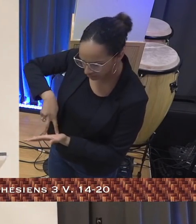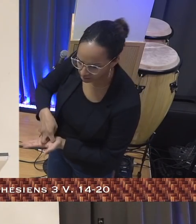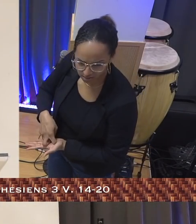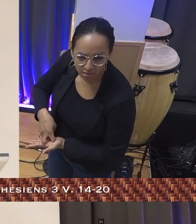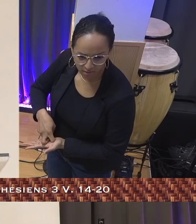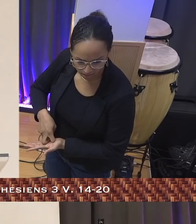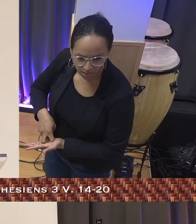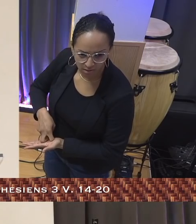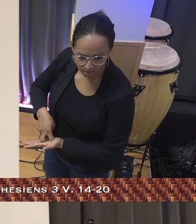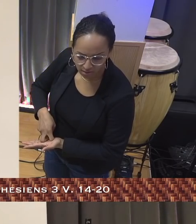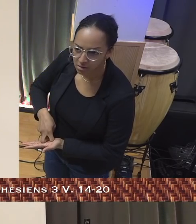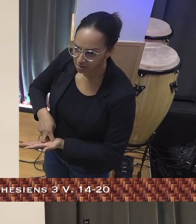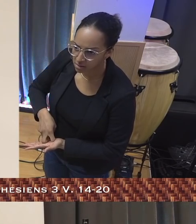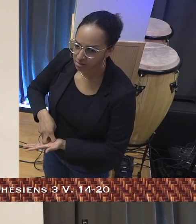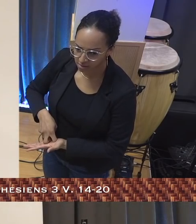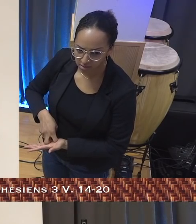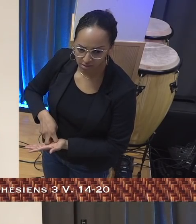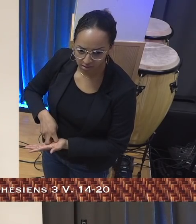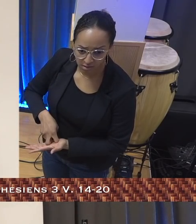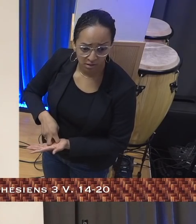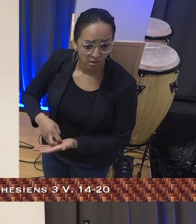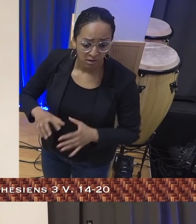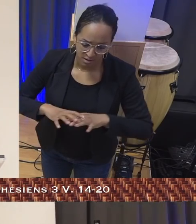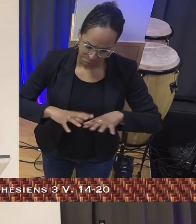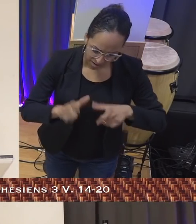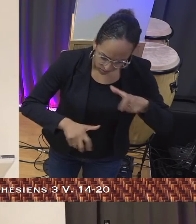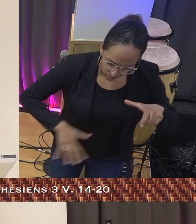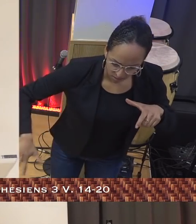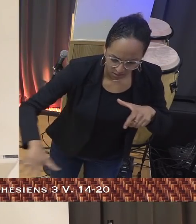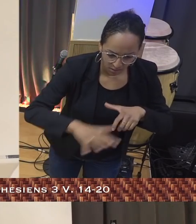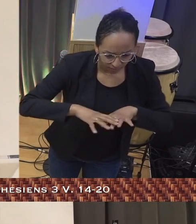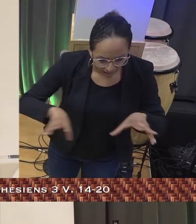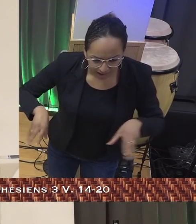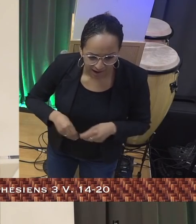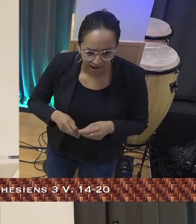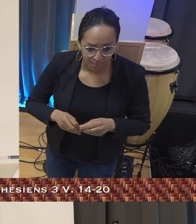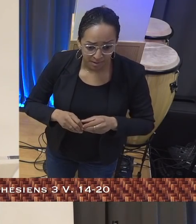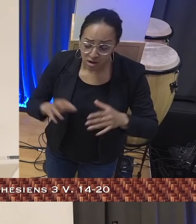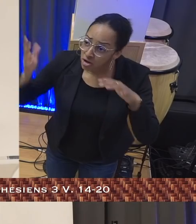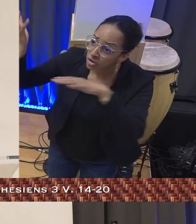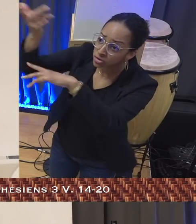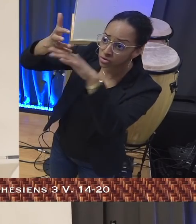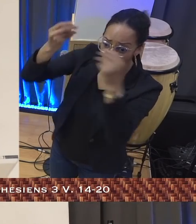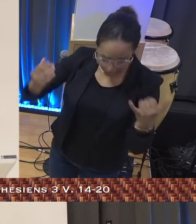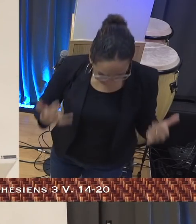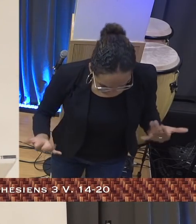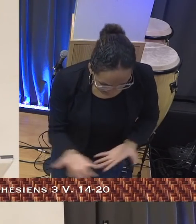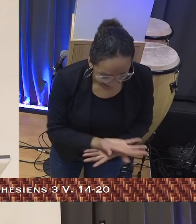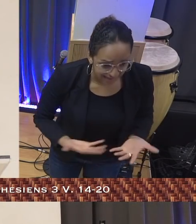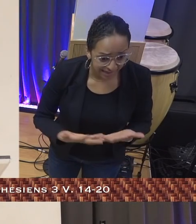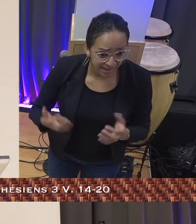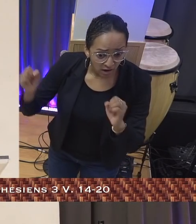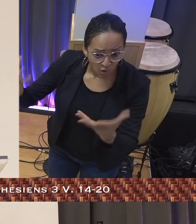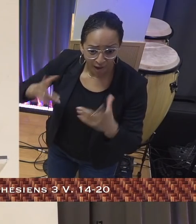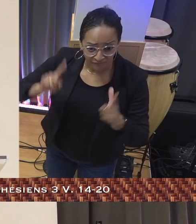nom toute famille dans les cieux et sur la terre, afin qu'il vous donne, selon la richesse de sa gloire, d'être